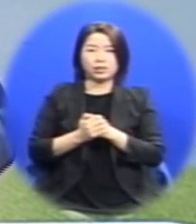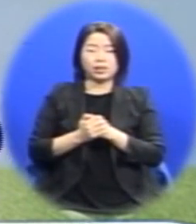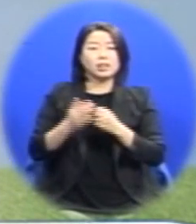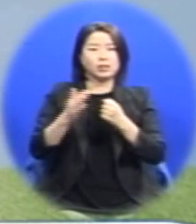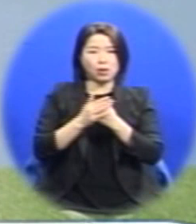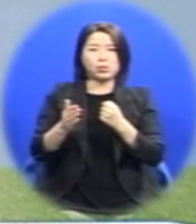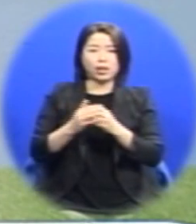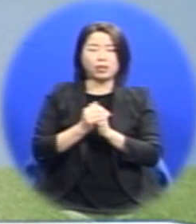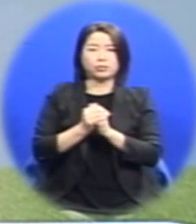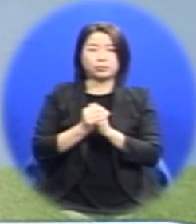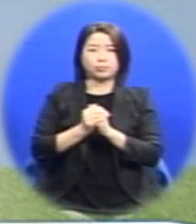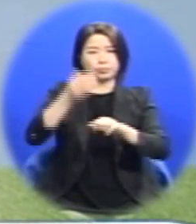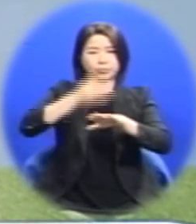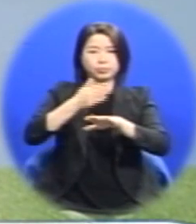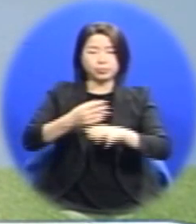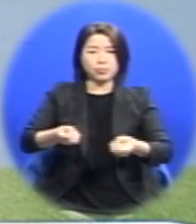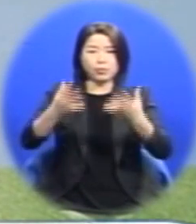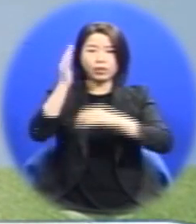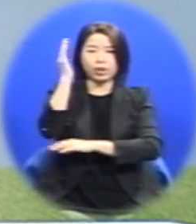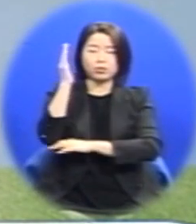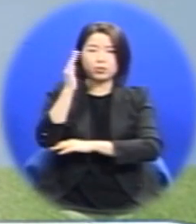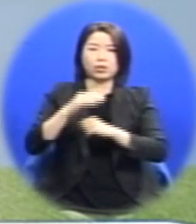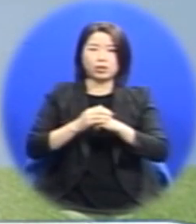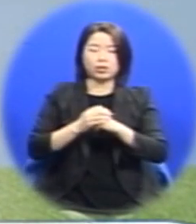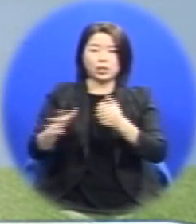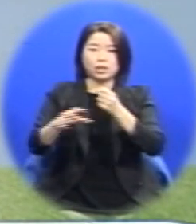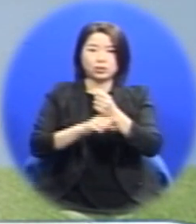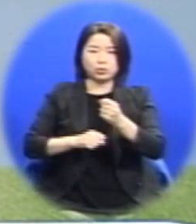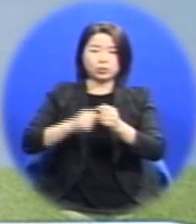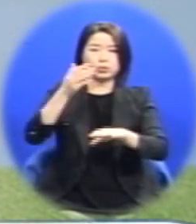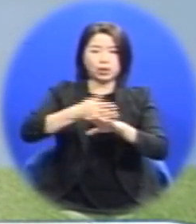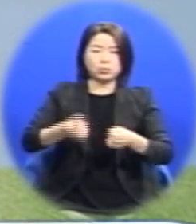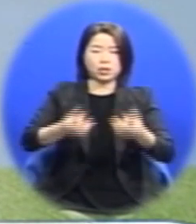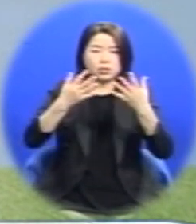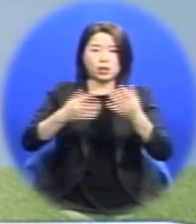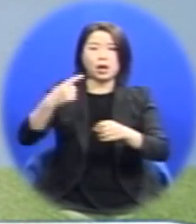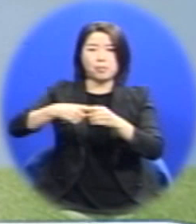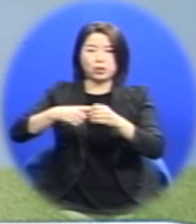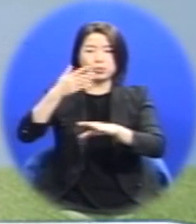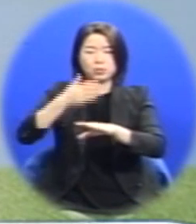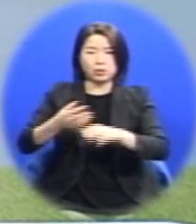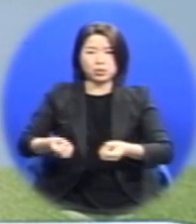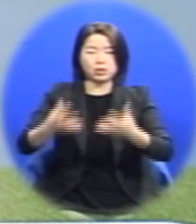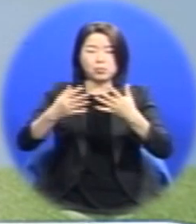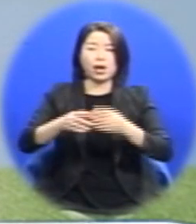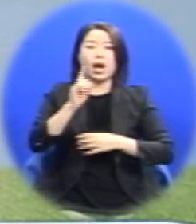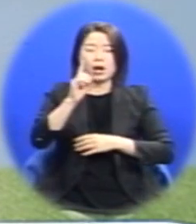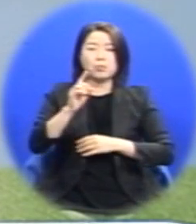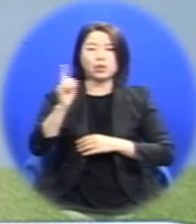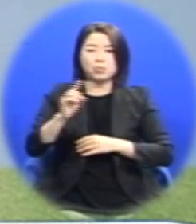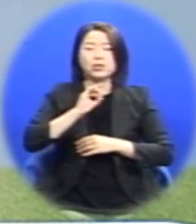그래서 감사절 설교를 추수 감사절, 맥주 감사절에만 하는 것으로 바꾸기